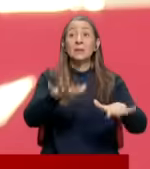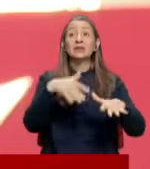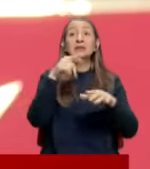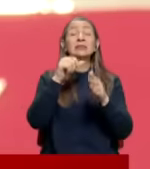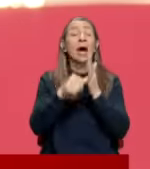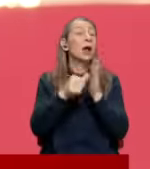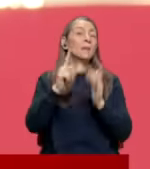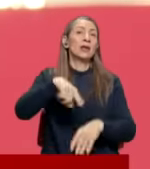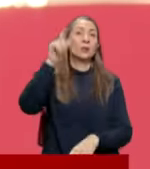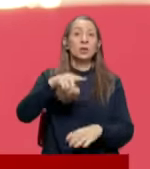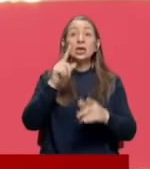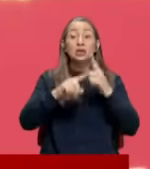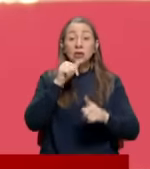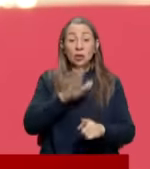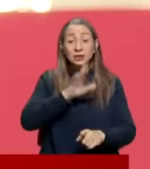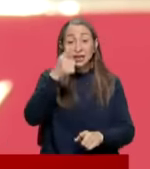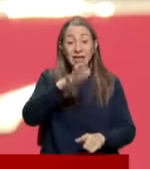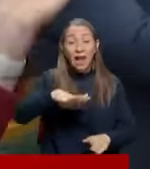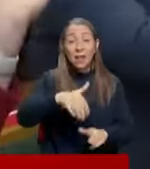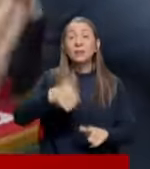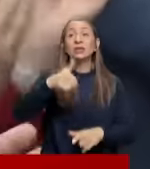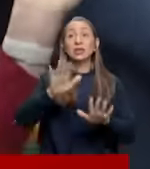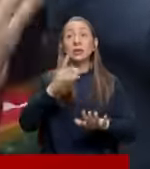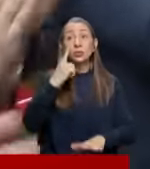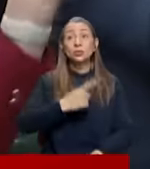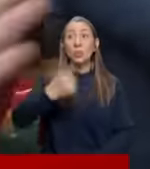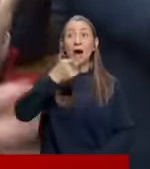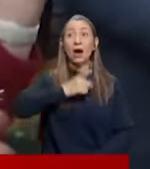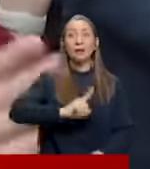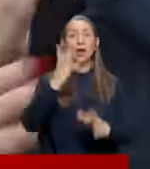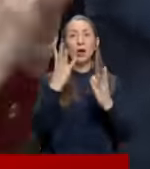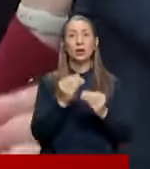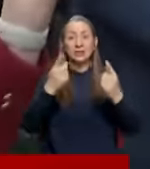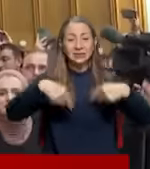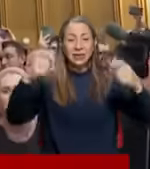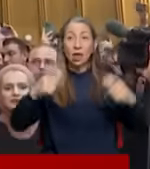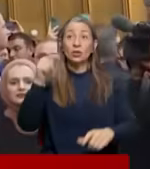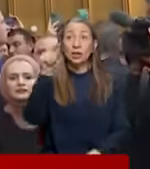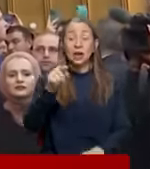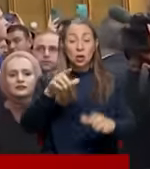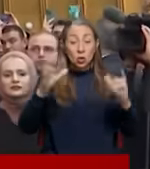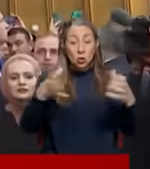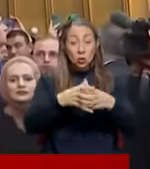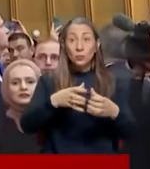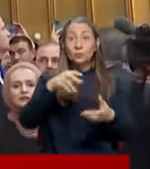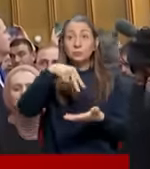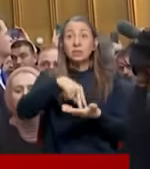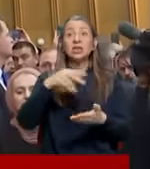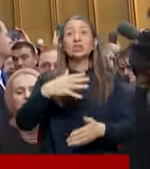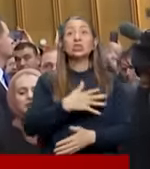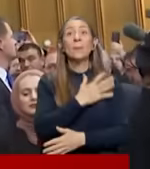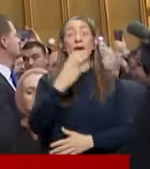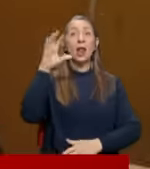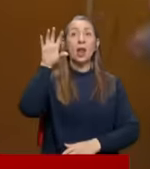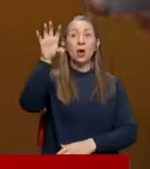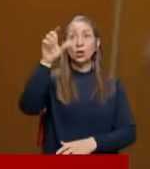gündü. Kılıçdaroğlu sadece genel başkan değil, Cumhurbaşkanı adayı olarak da salondaydı. Grup kürsüsünün üzerindeki CHP